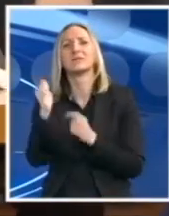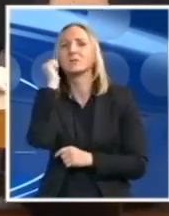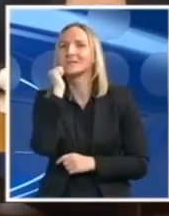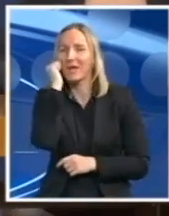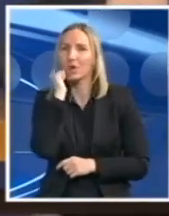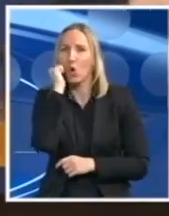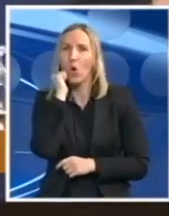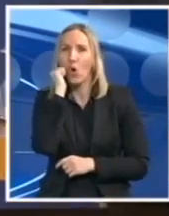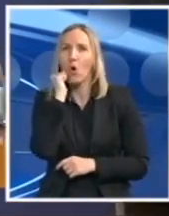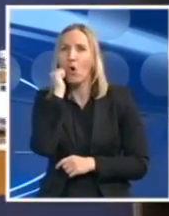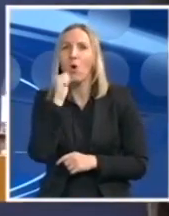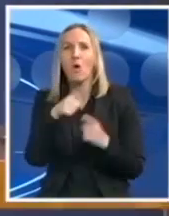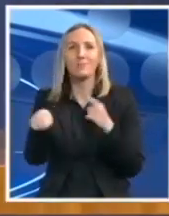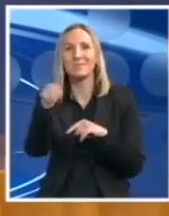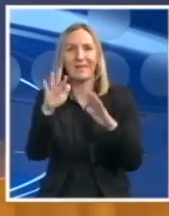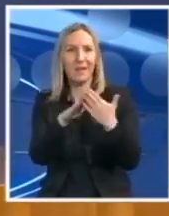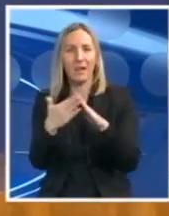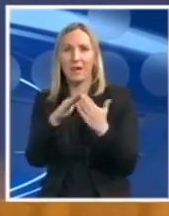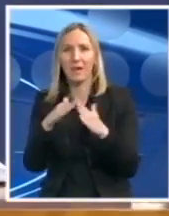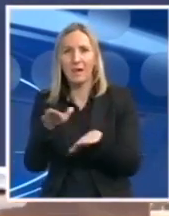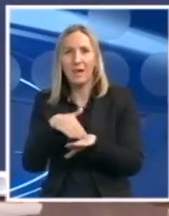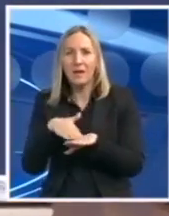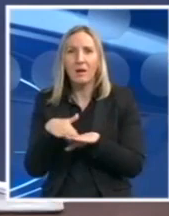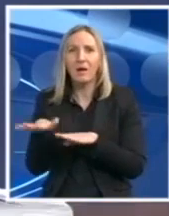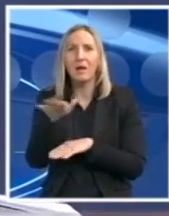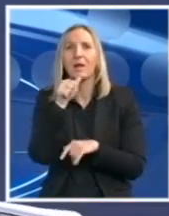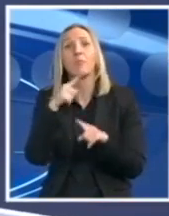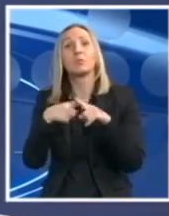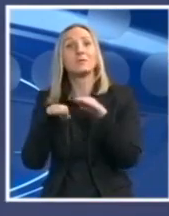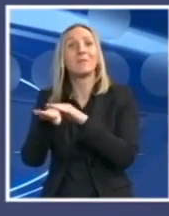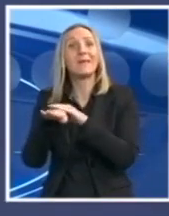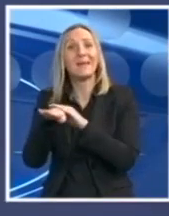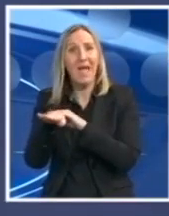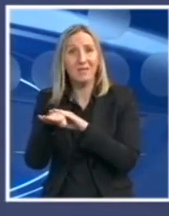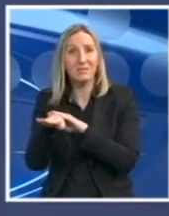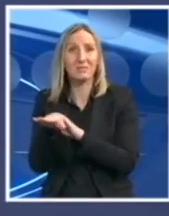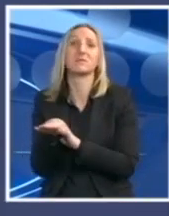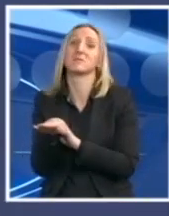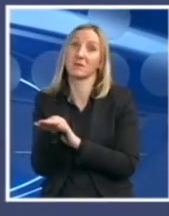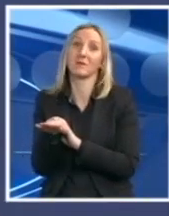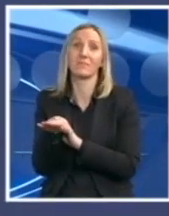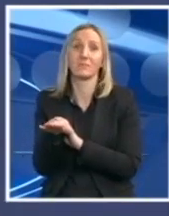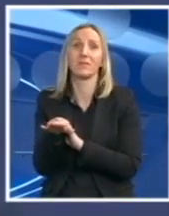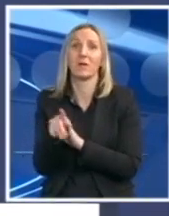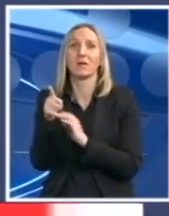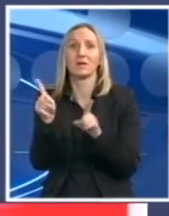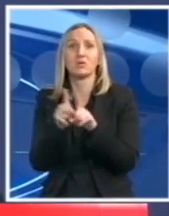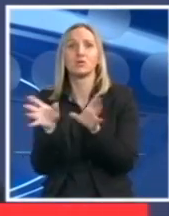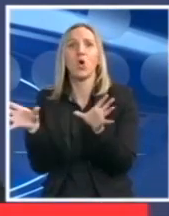romskih zajednica tiče i pa i migrantskih zajednica koje su isto nekako